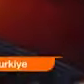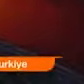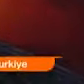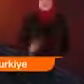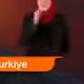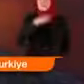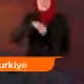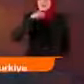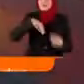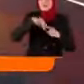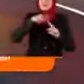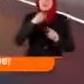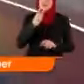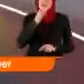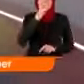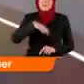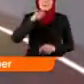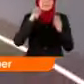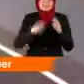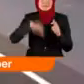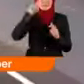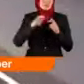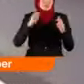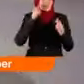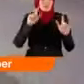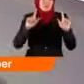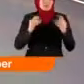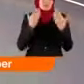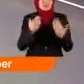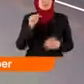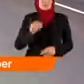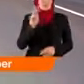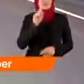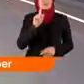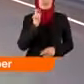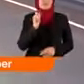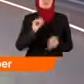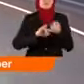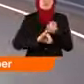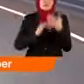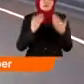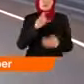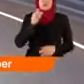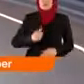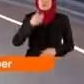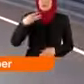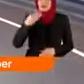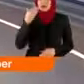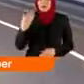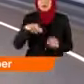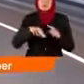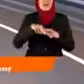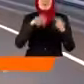Haber'in merkezinden Atv Haber merkezinden Dün gelişmeleri ile karşınızdayız bugün 31 Temmuz cumartesi Cumhurbaşkanı Recep Tayyip